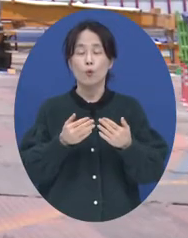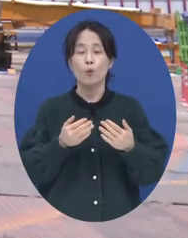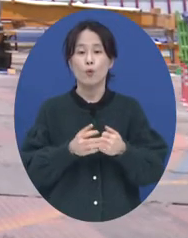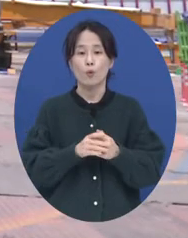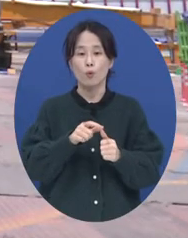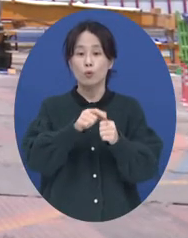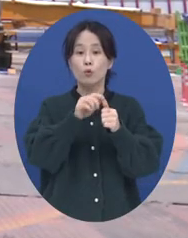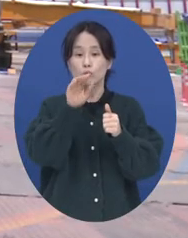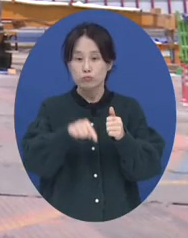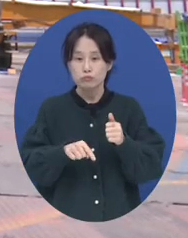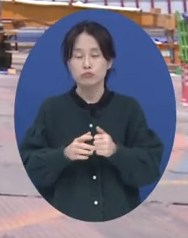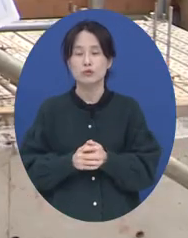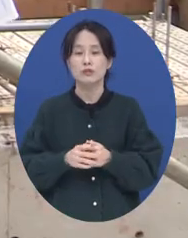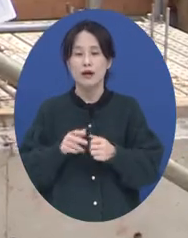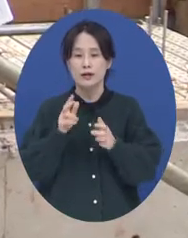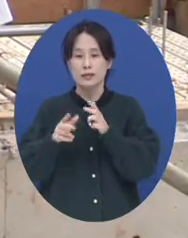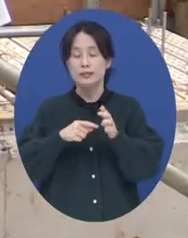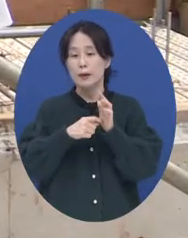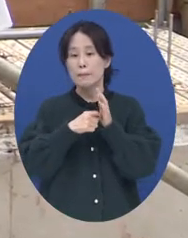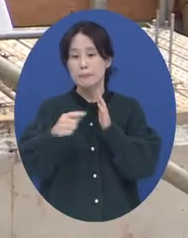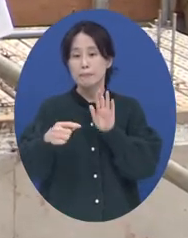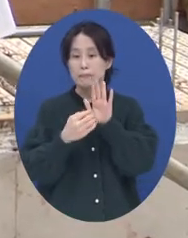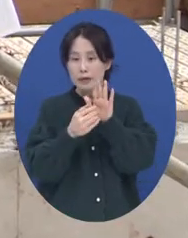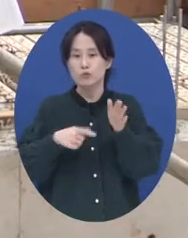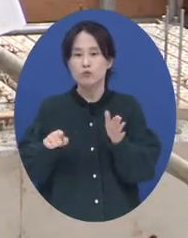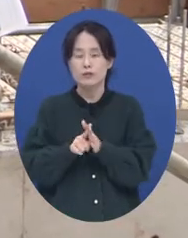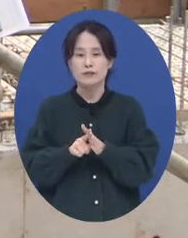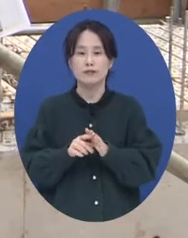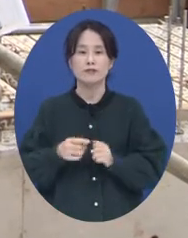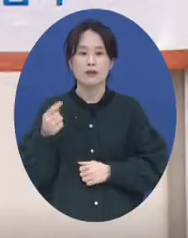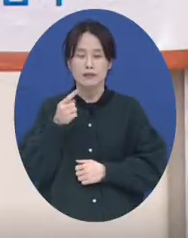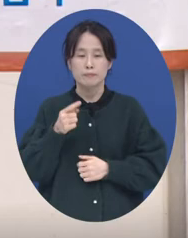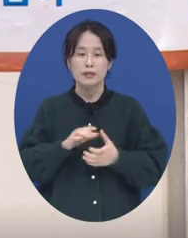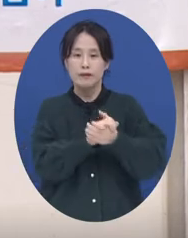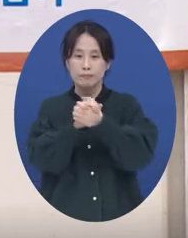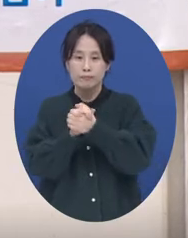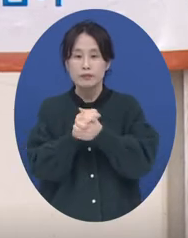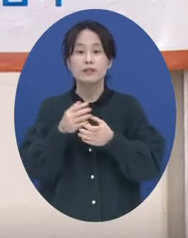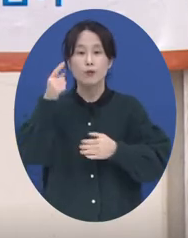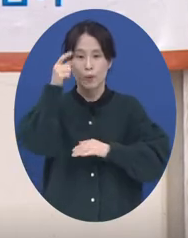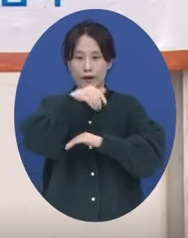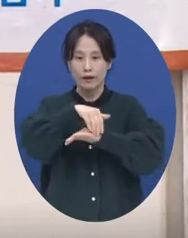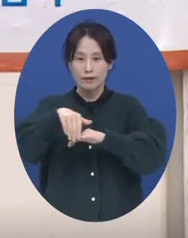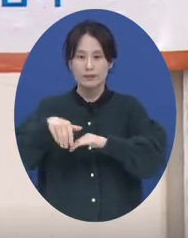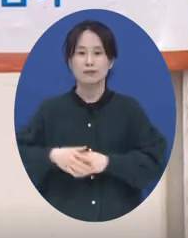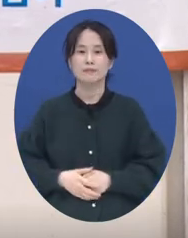단체 등과 산재 예방을 위해 긴밀히 협력해 나갈 예정입니다 병의 줄 tv 김태 입니다